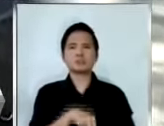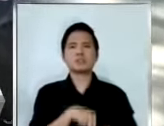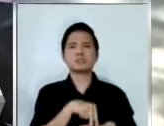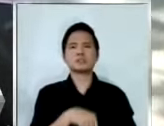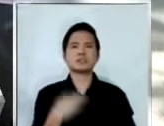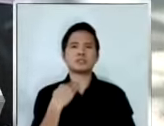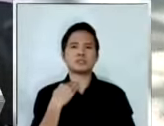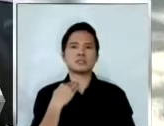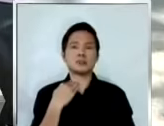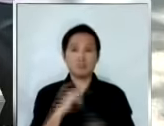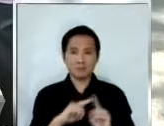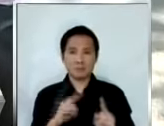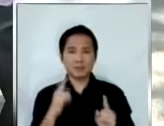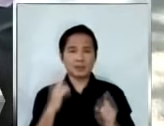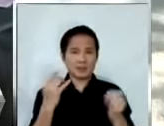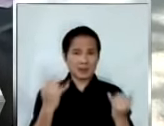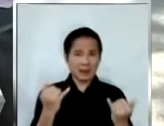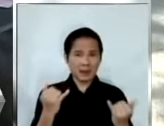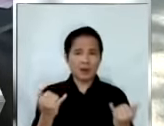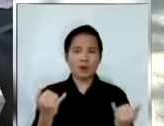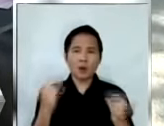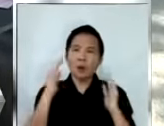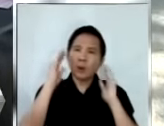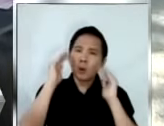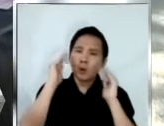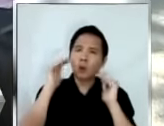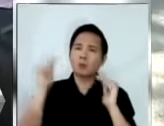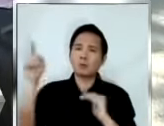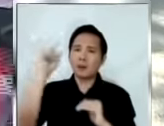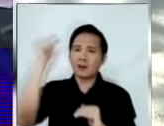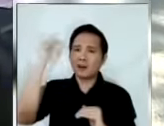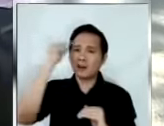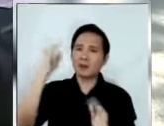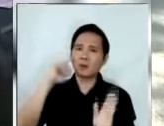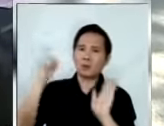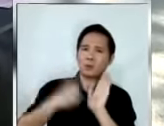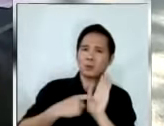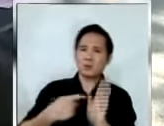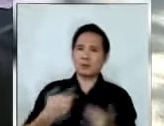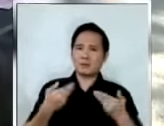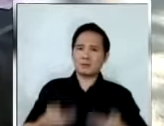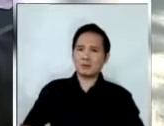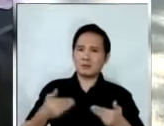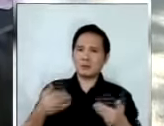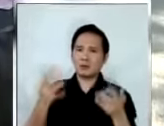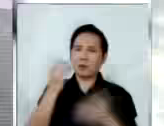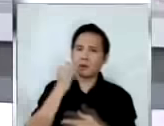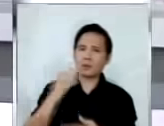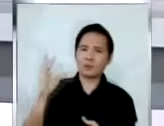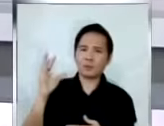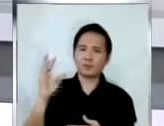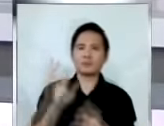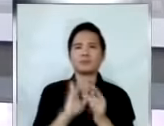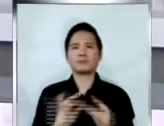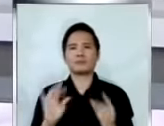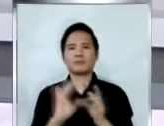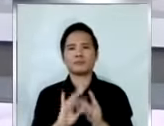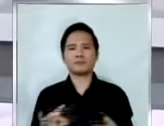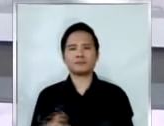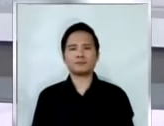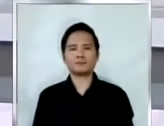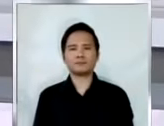sila ay mapansin ng pamahalaan. Rafi Tima nakatutok, 24 oras.